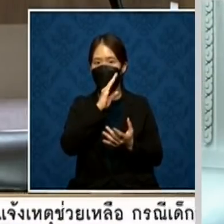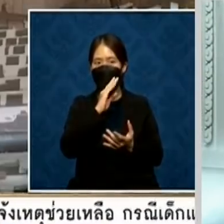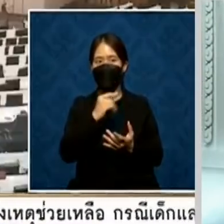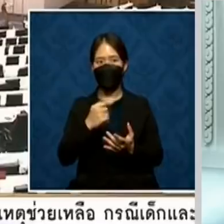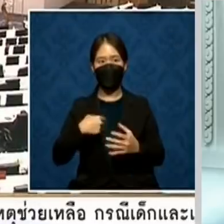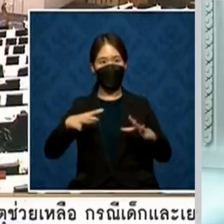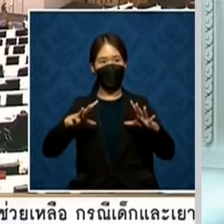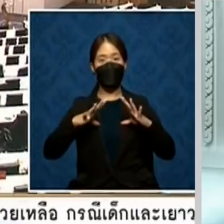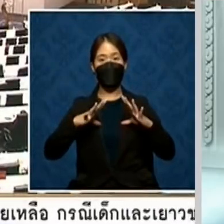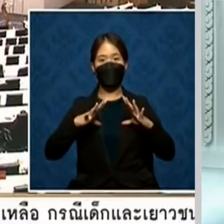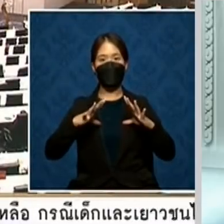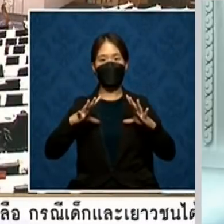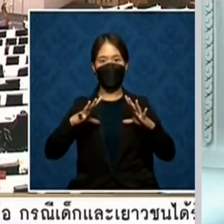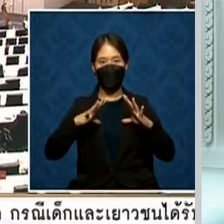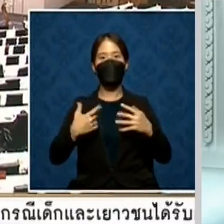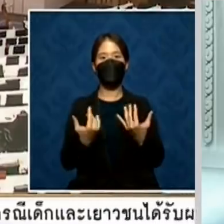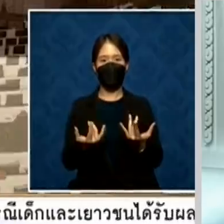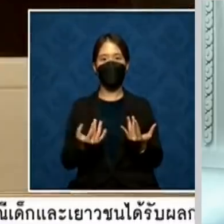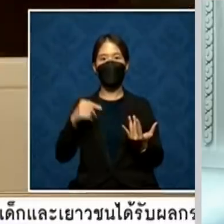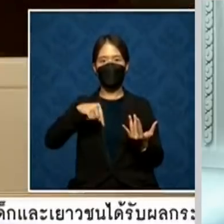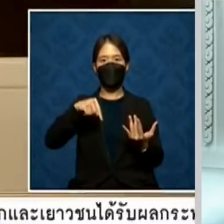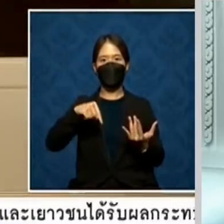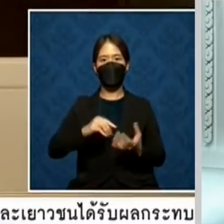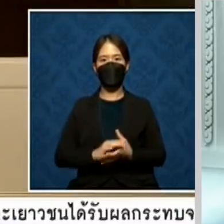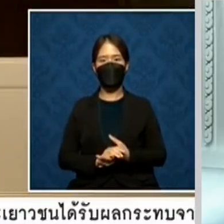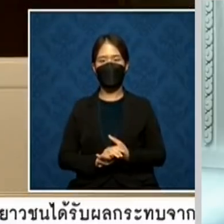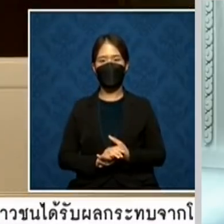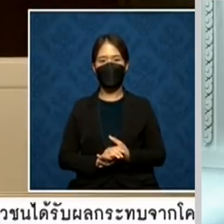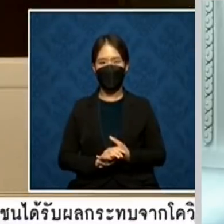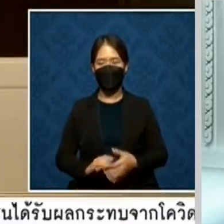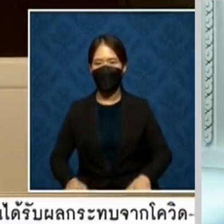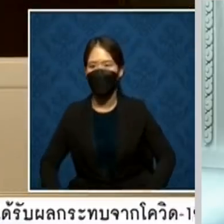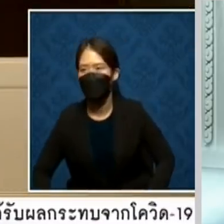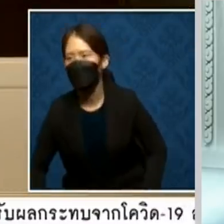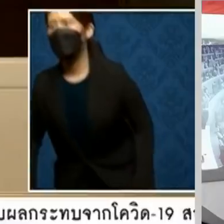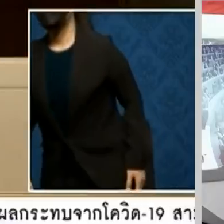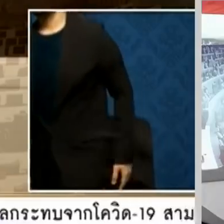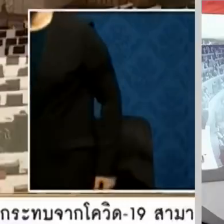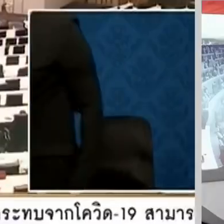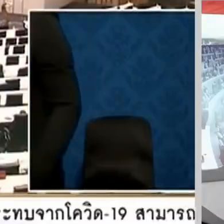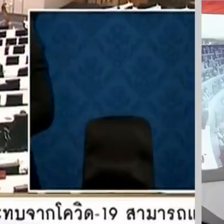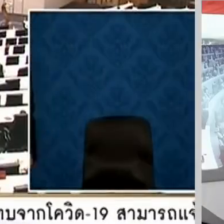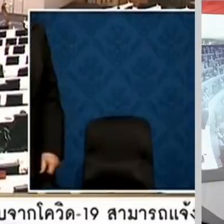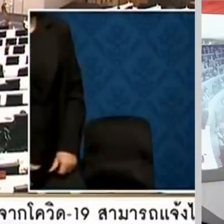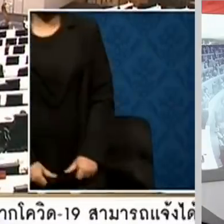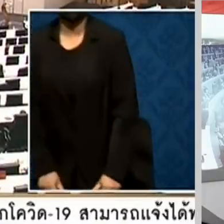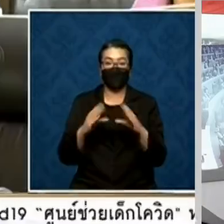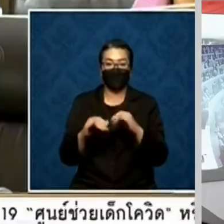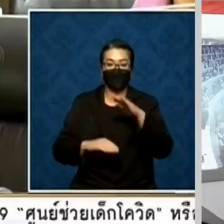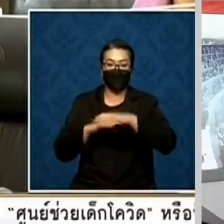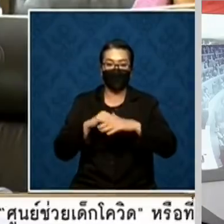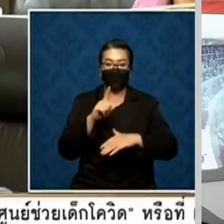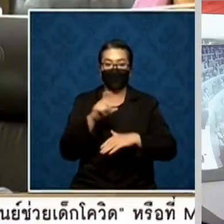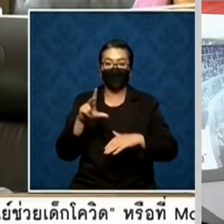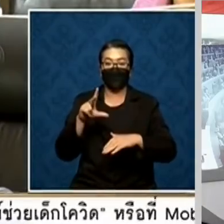16โดยประมาณแล้วก็เป็นครั้งที่2ใน4วันของเดือนกุมภาพันธ์ ก็คือวันที่1เนี่ยวันอังคารนะฮะ ค่ะ นับมา